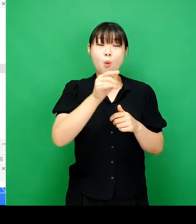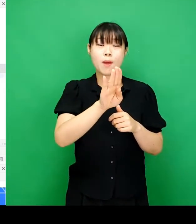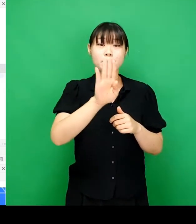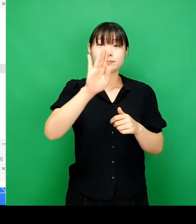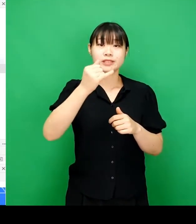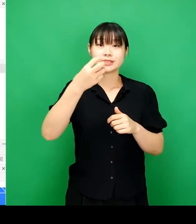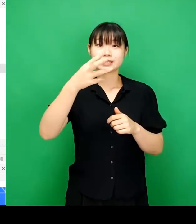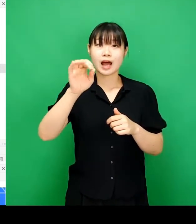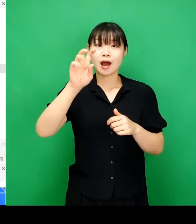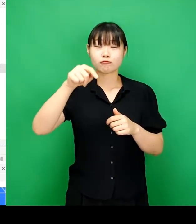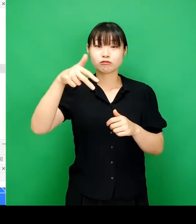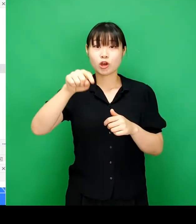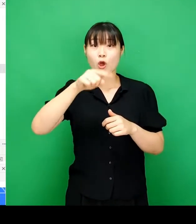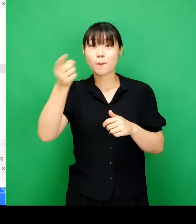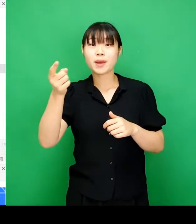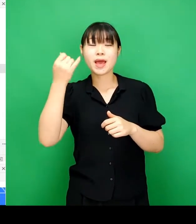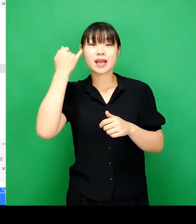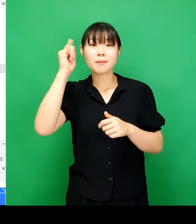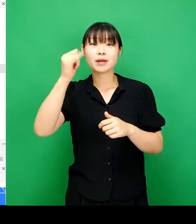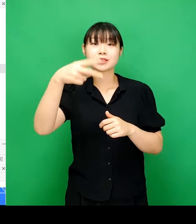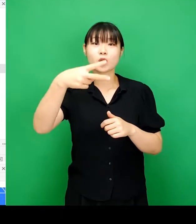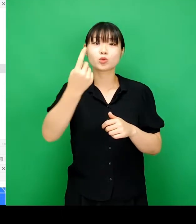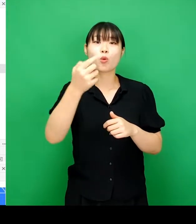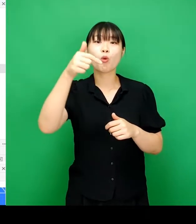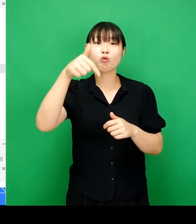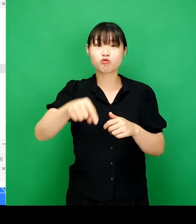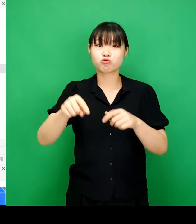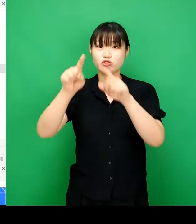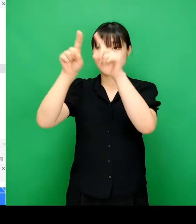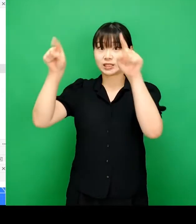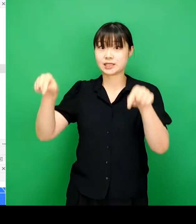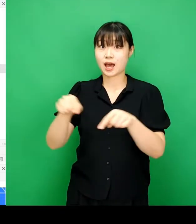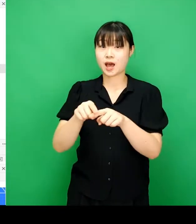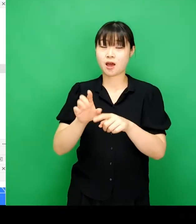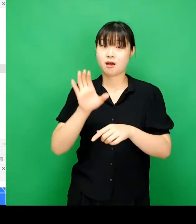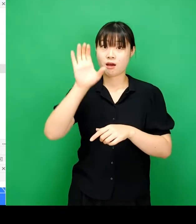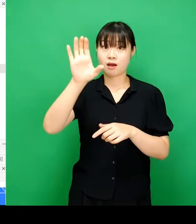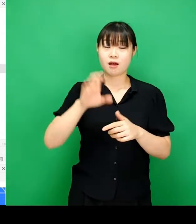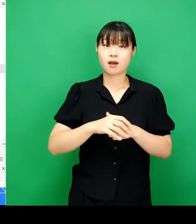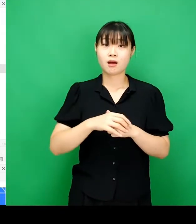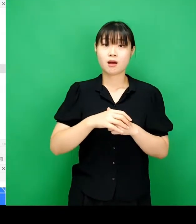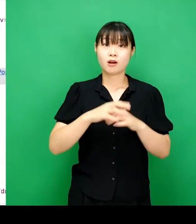클릭하면 웹브라우저 오른쪽에 개발자 도구창이 활성화됩니다.